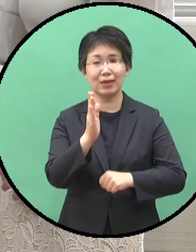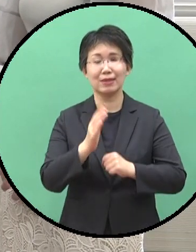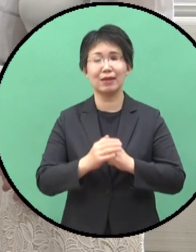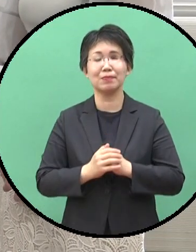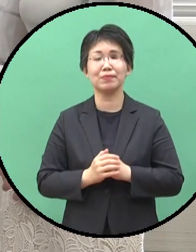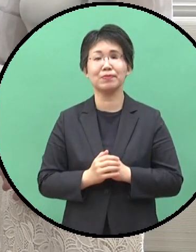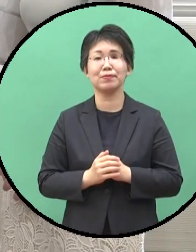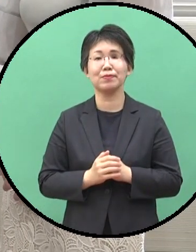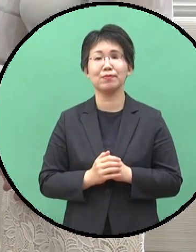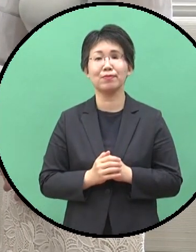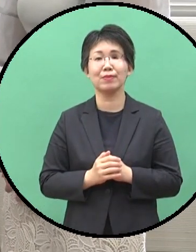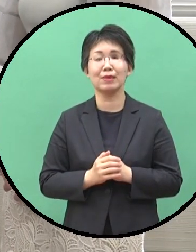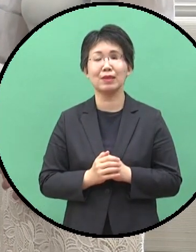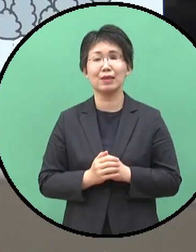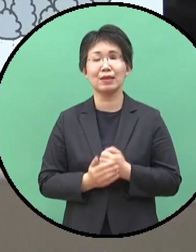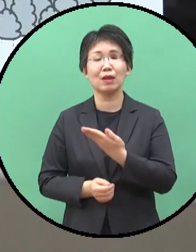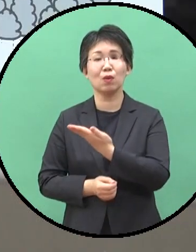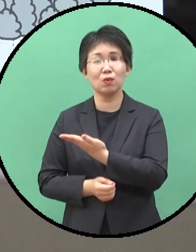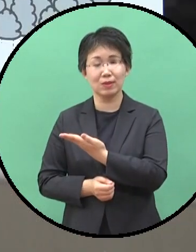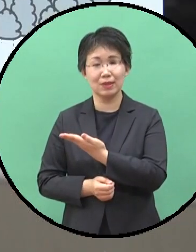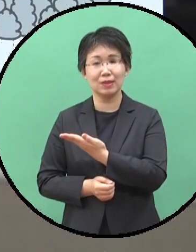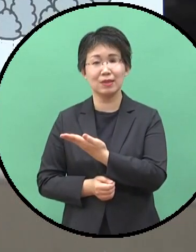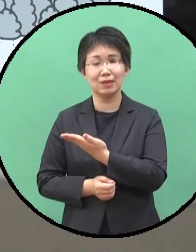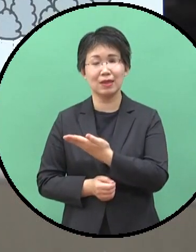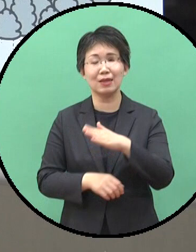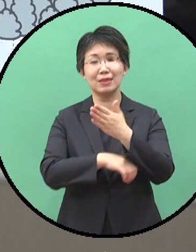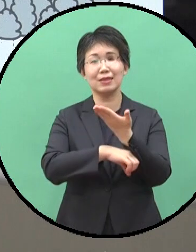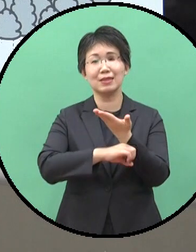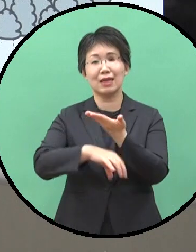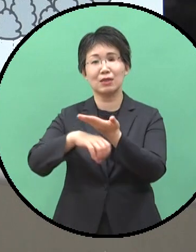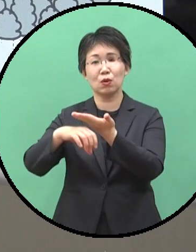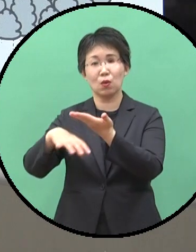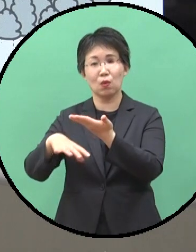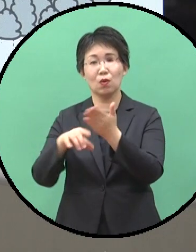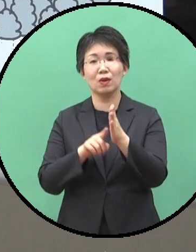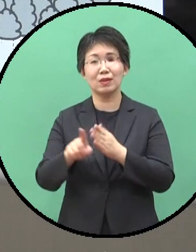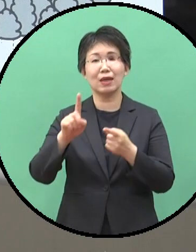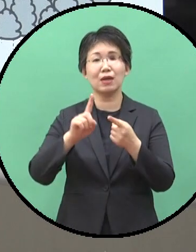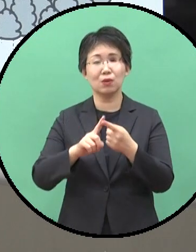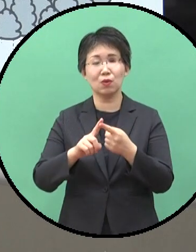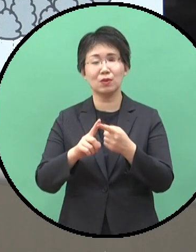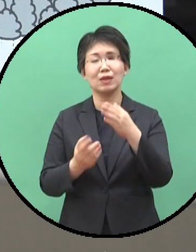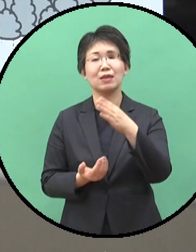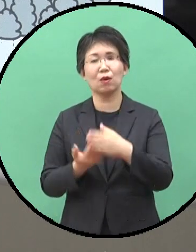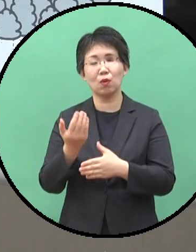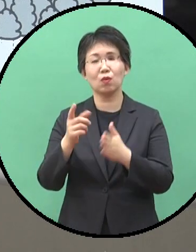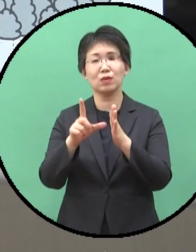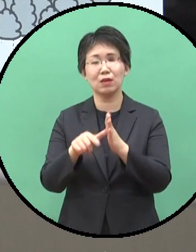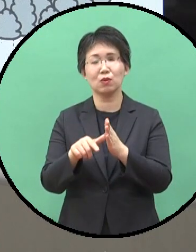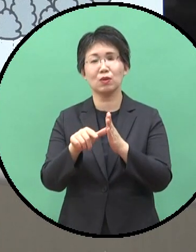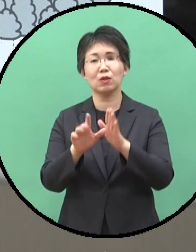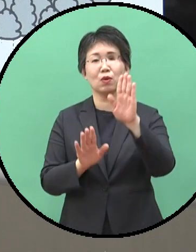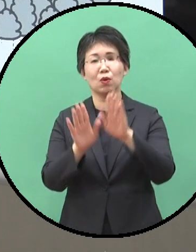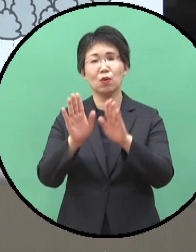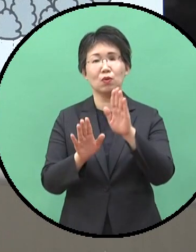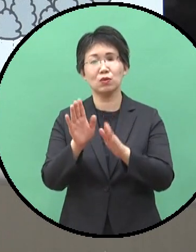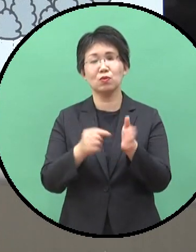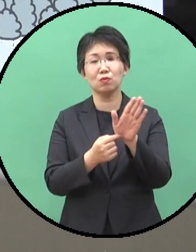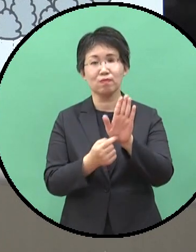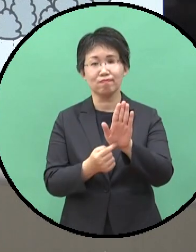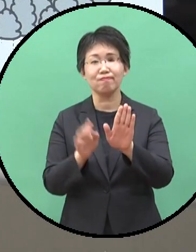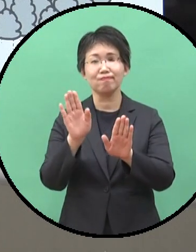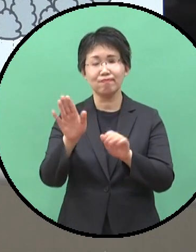があるというところになります。こちらにですね、線状降水帯の代表的な発生メカニズムの模式図を示しています